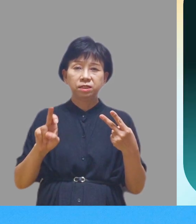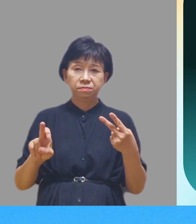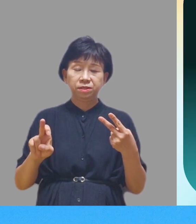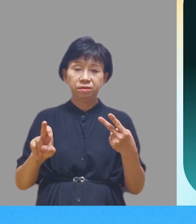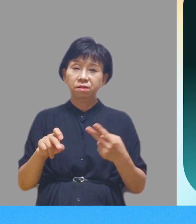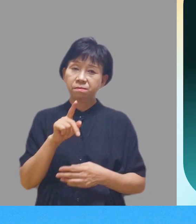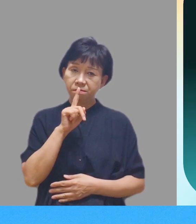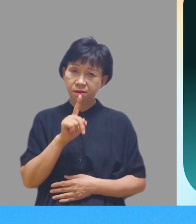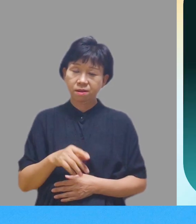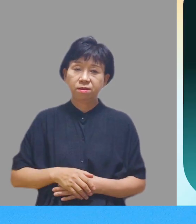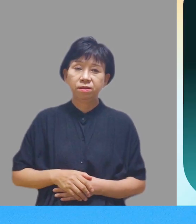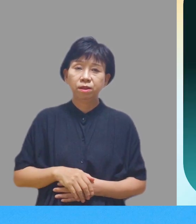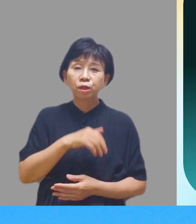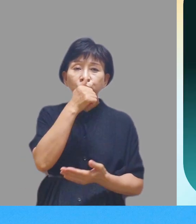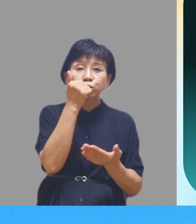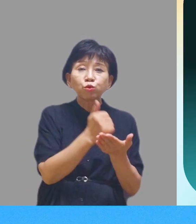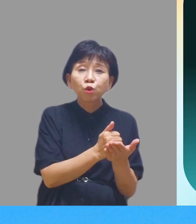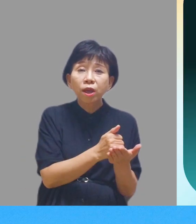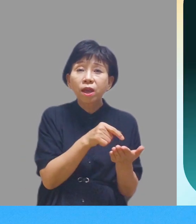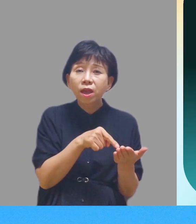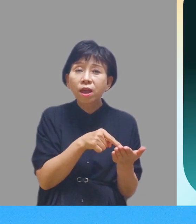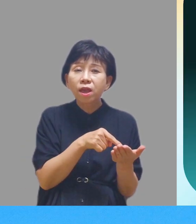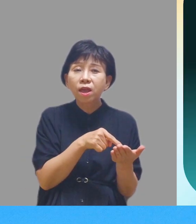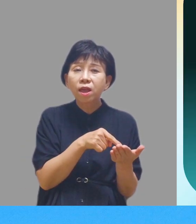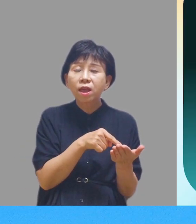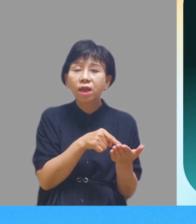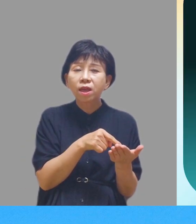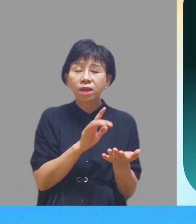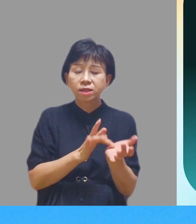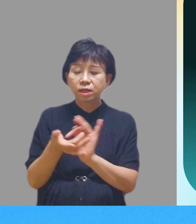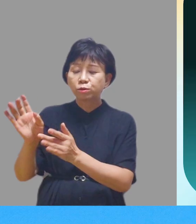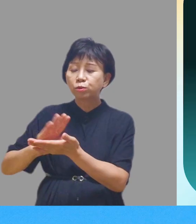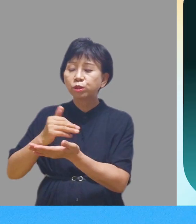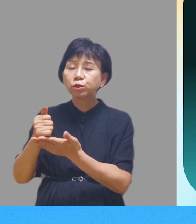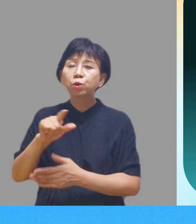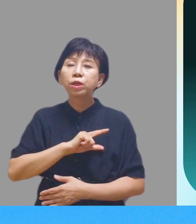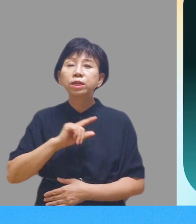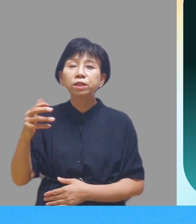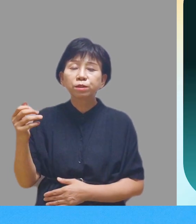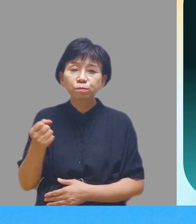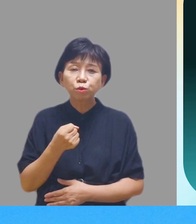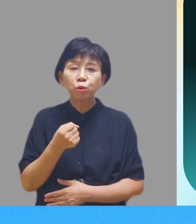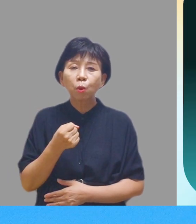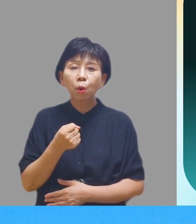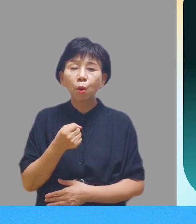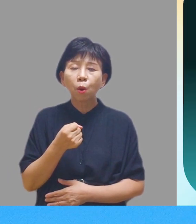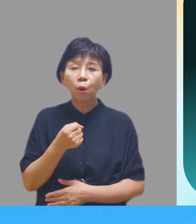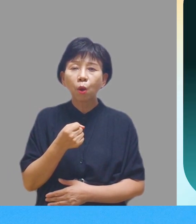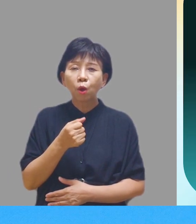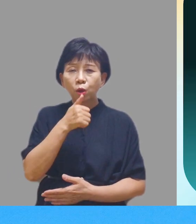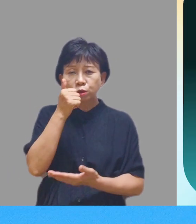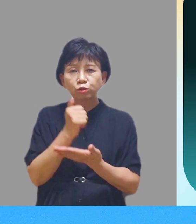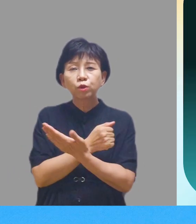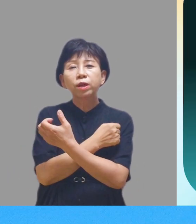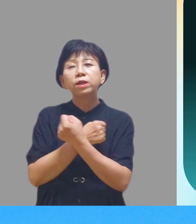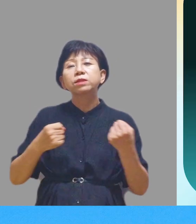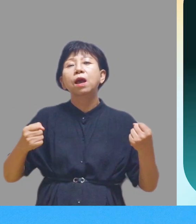보세요. 죄가 그의 이름, 예수님의 이름으로 말미암아 어떻게